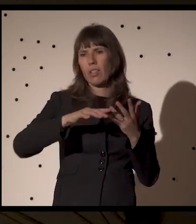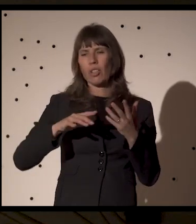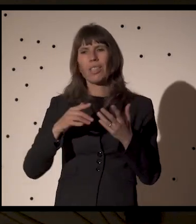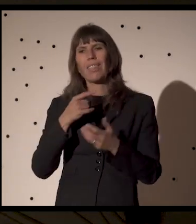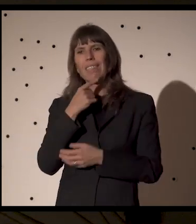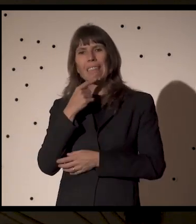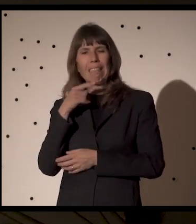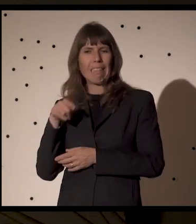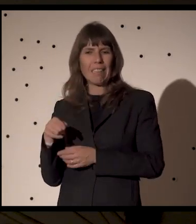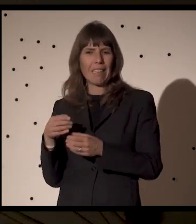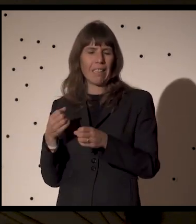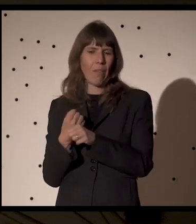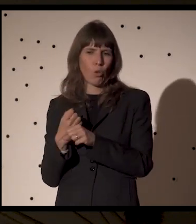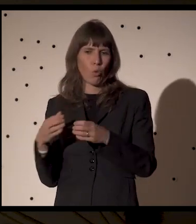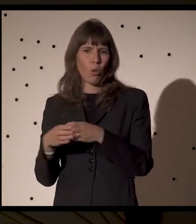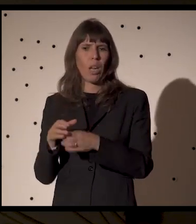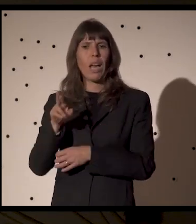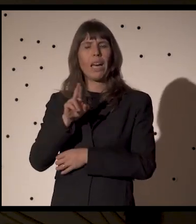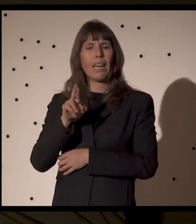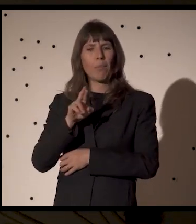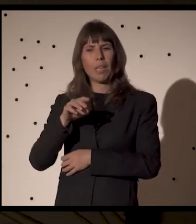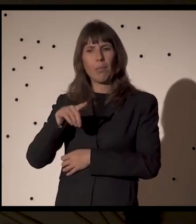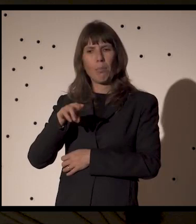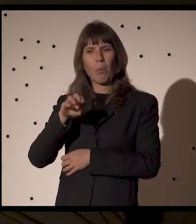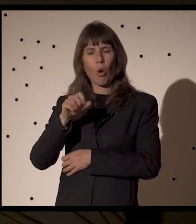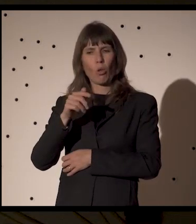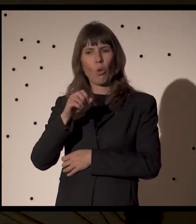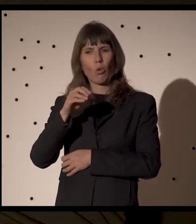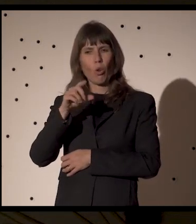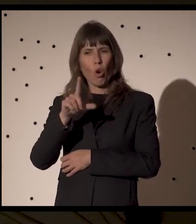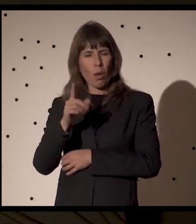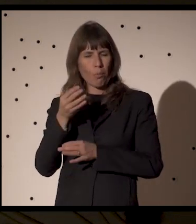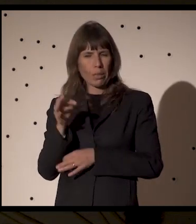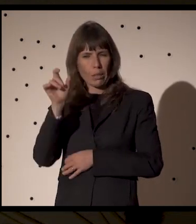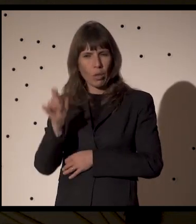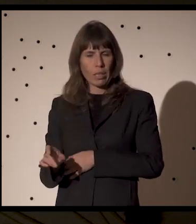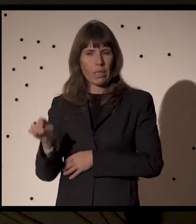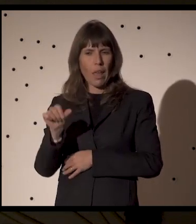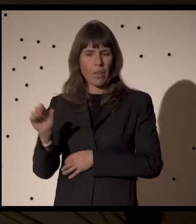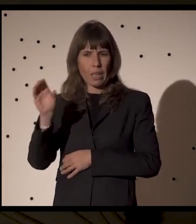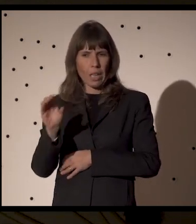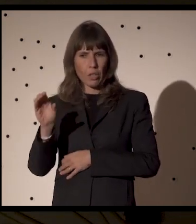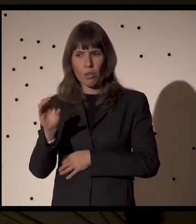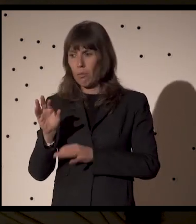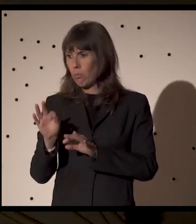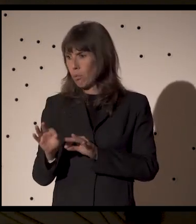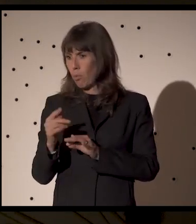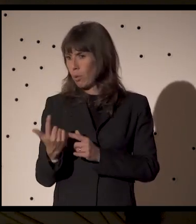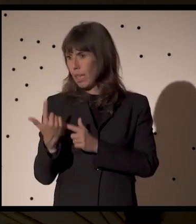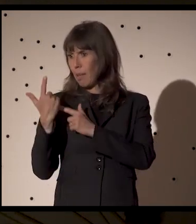protocol in particolare di Stephen Cage ha debuttato la settimana scorsa al teatro di Losanna